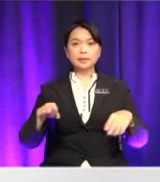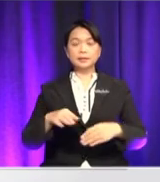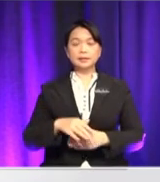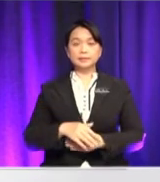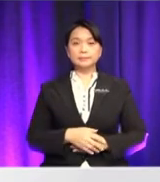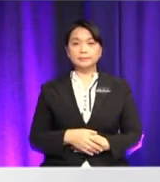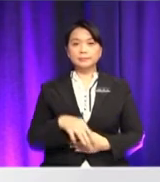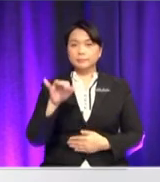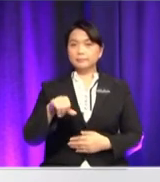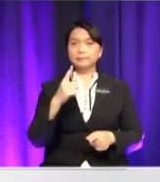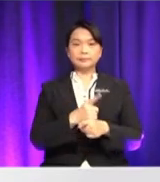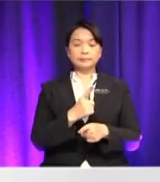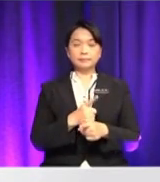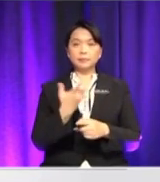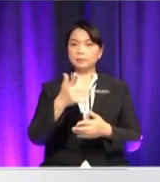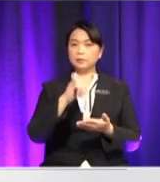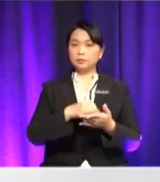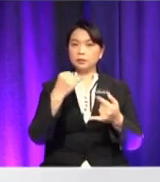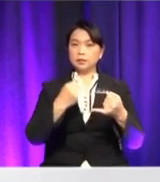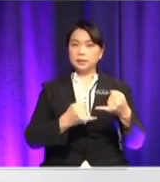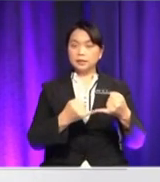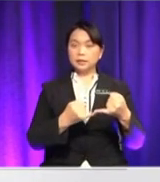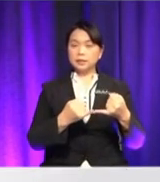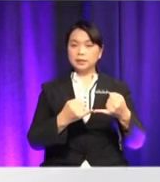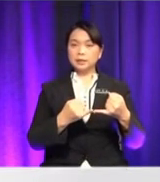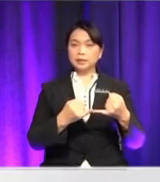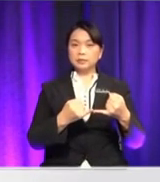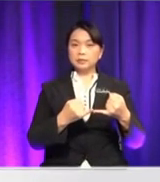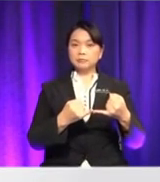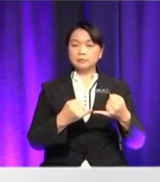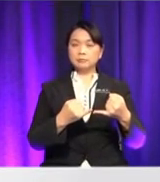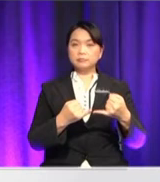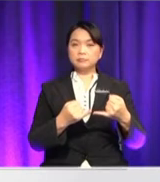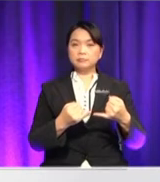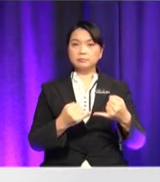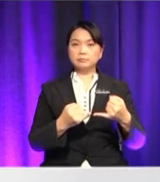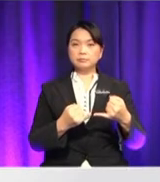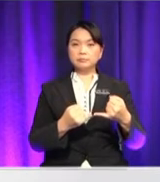betul imamsyah dah yang terakhir kali satu lagi dong jawab